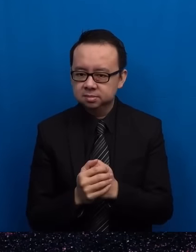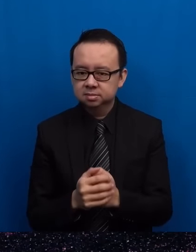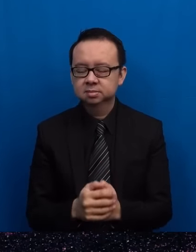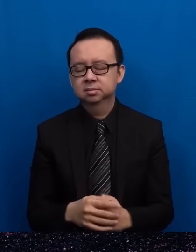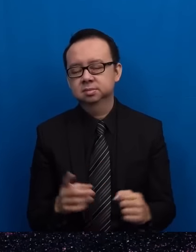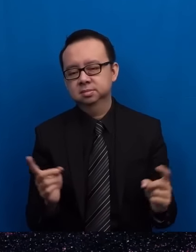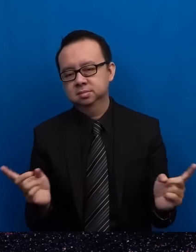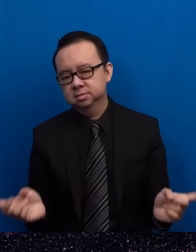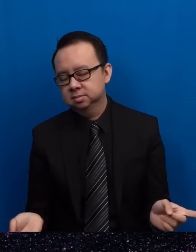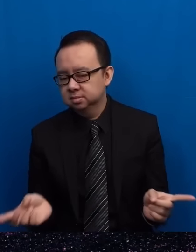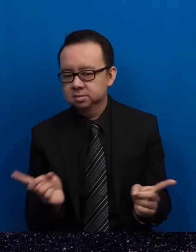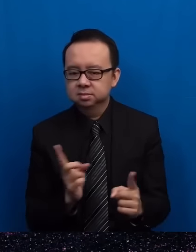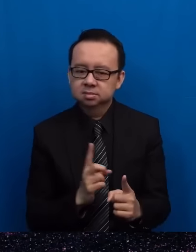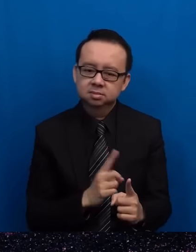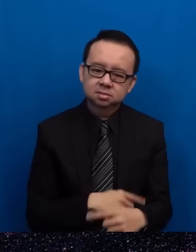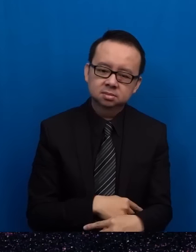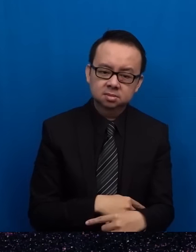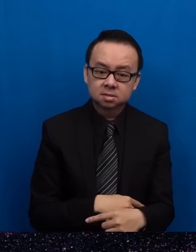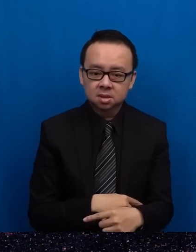Nyanyikan dengan iman.